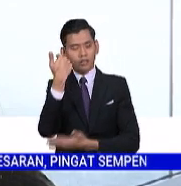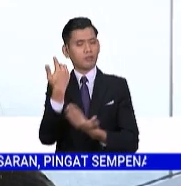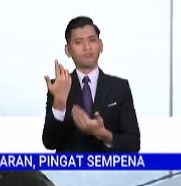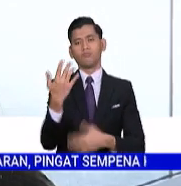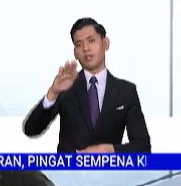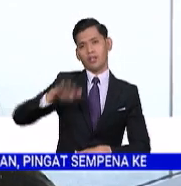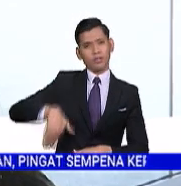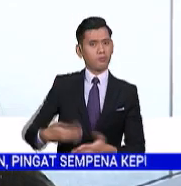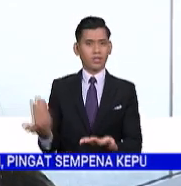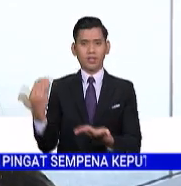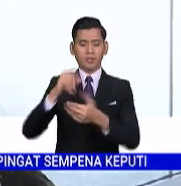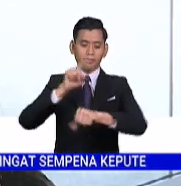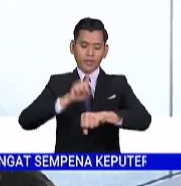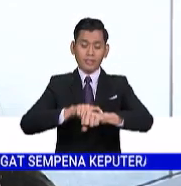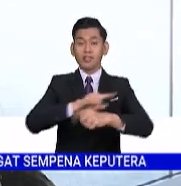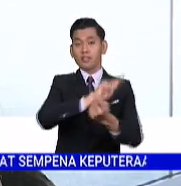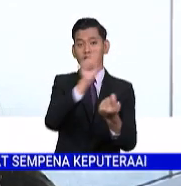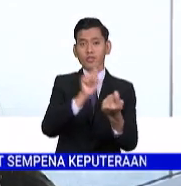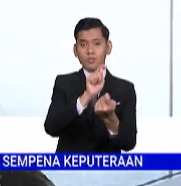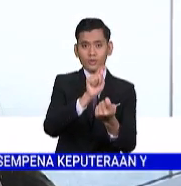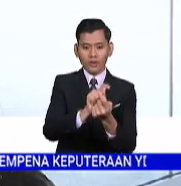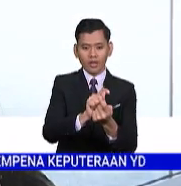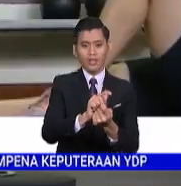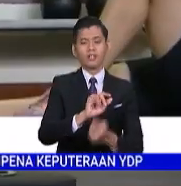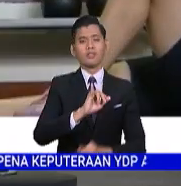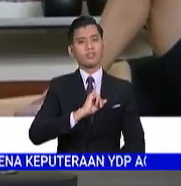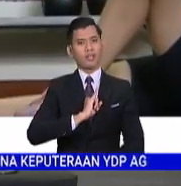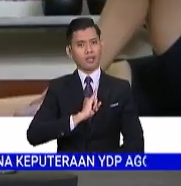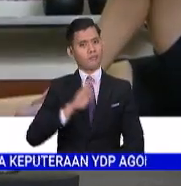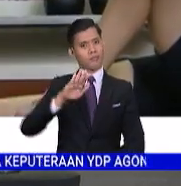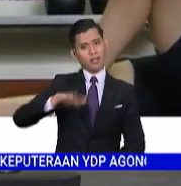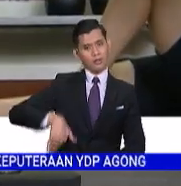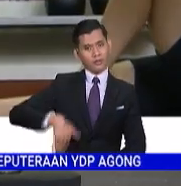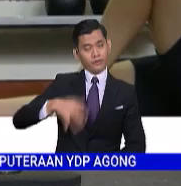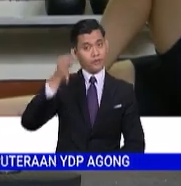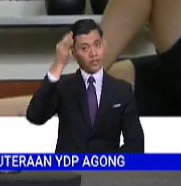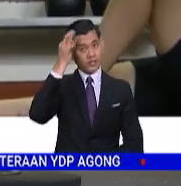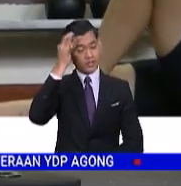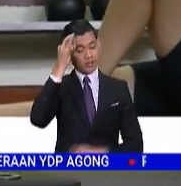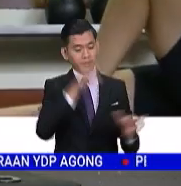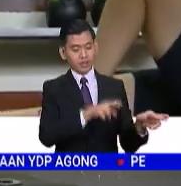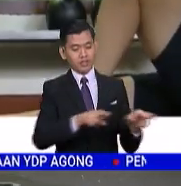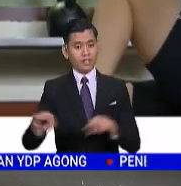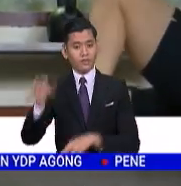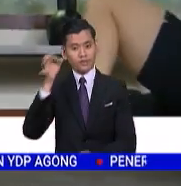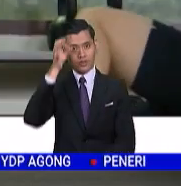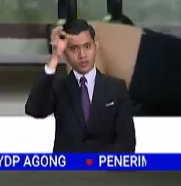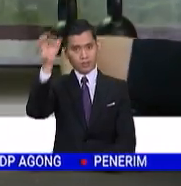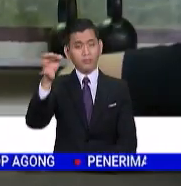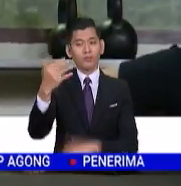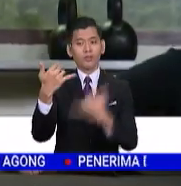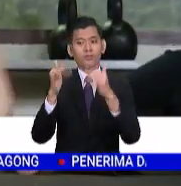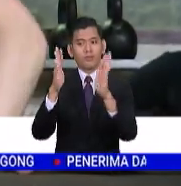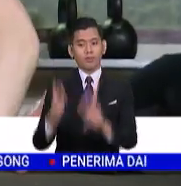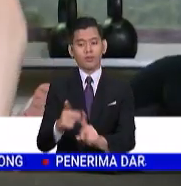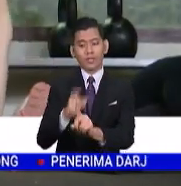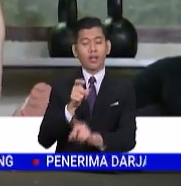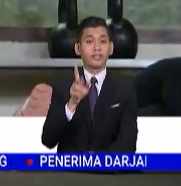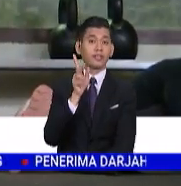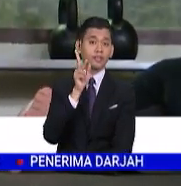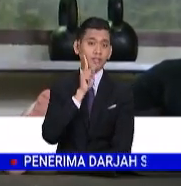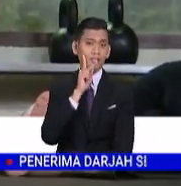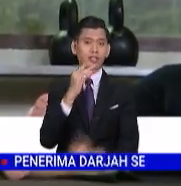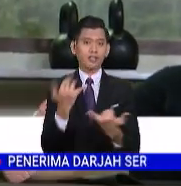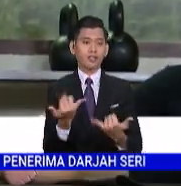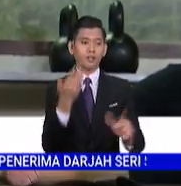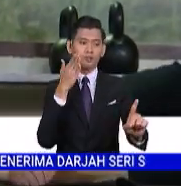mungkin kita pun tak tahu apa yang saya akan buat lah. Pemain kelahiran Kulim Kedah itu ketika ini hanya fokus